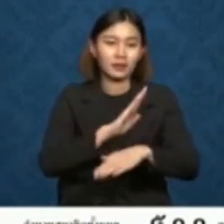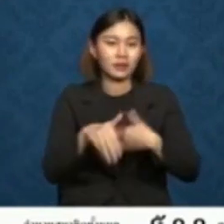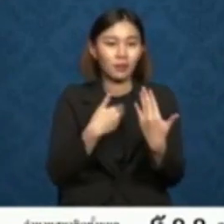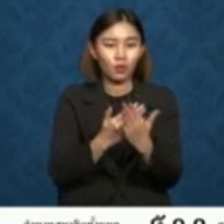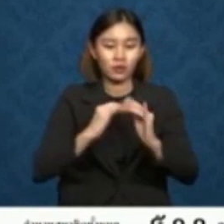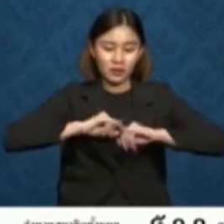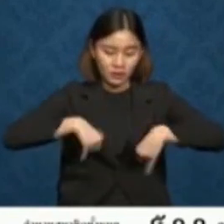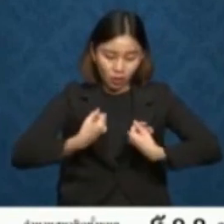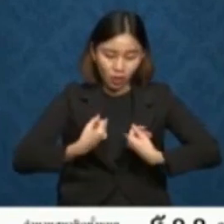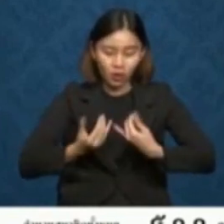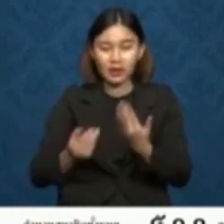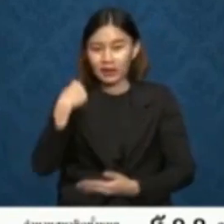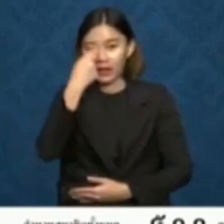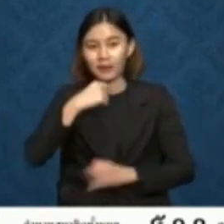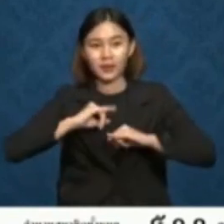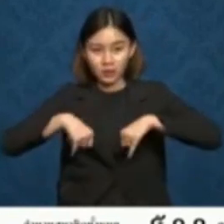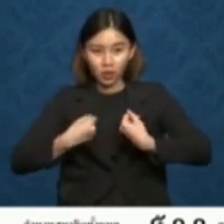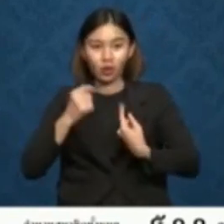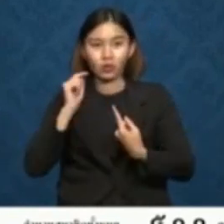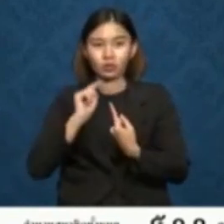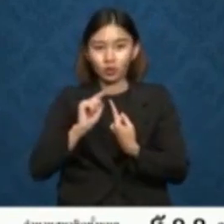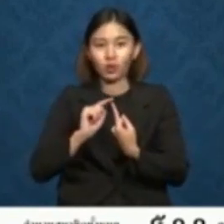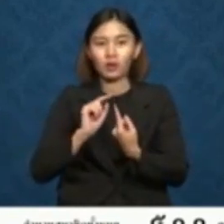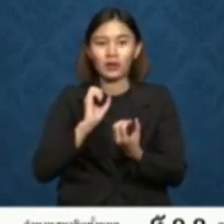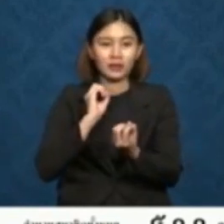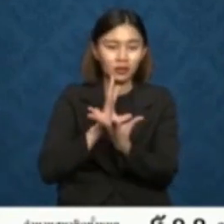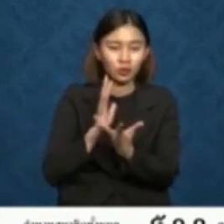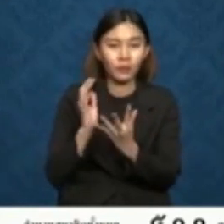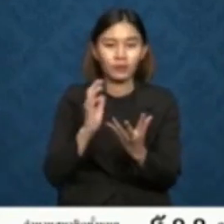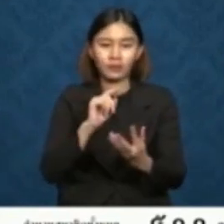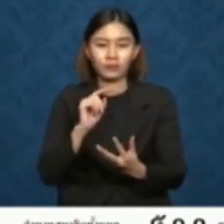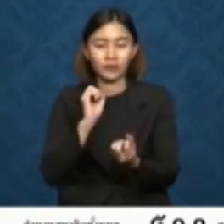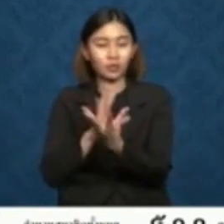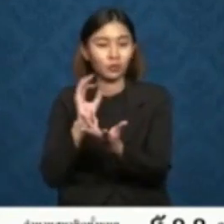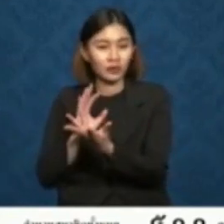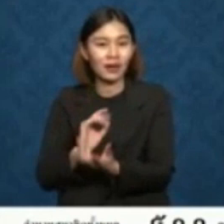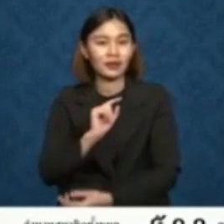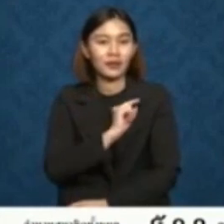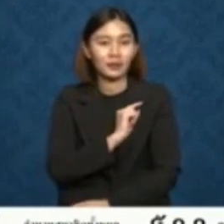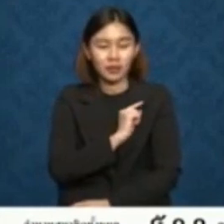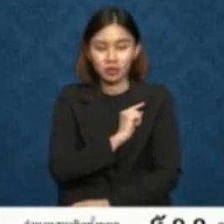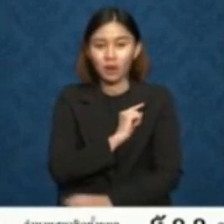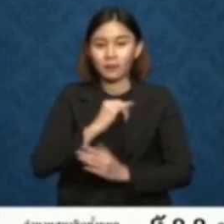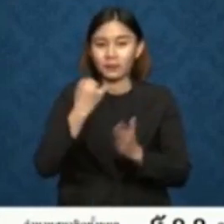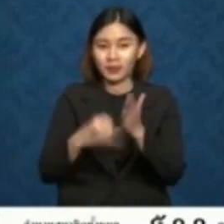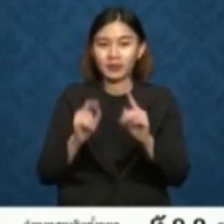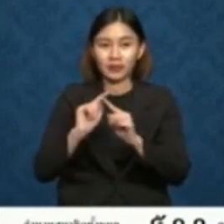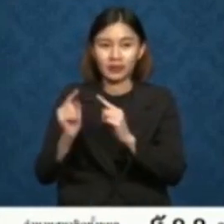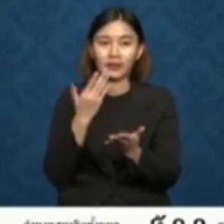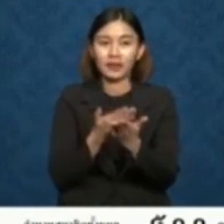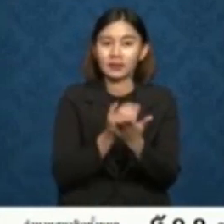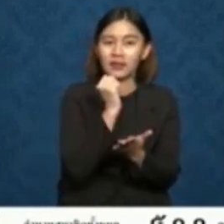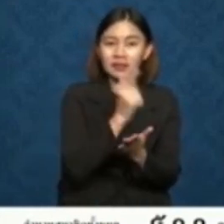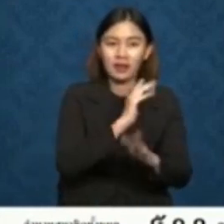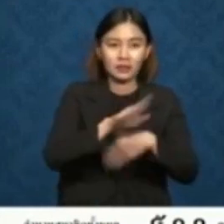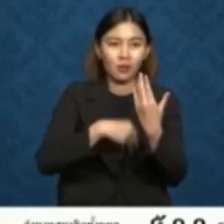แทนครับหรือค่าใช้จ่ายซึ่งเจ้าของหรือผู้ครอบครองแหล่งกำเนิดมลพิษมีหน้าที่ต้องรับผิดความ